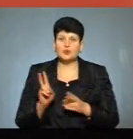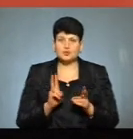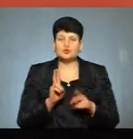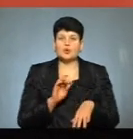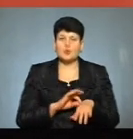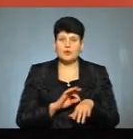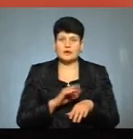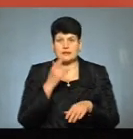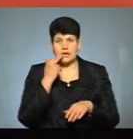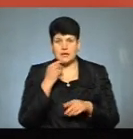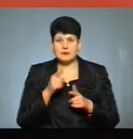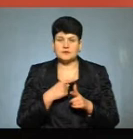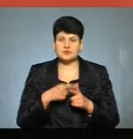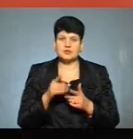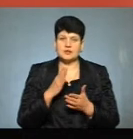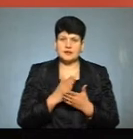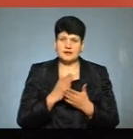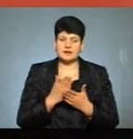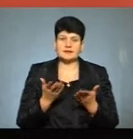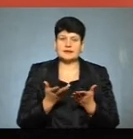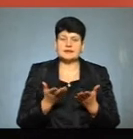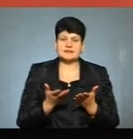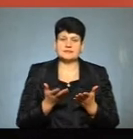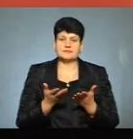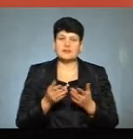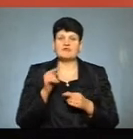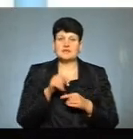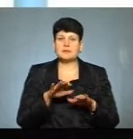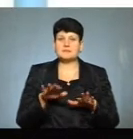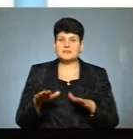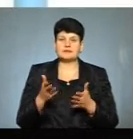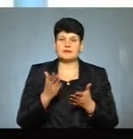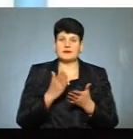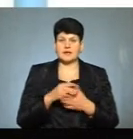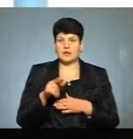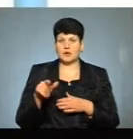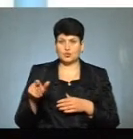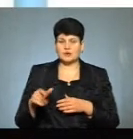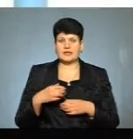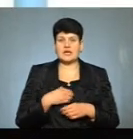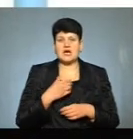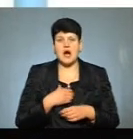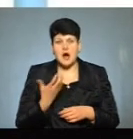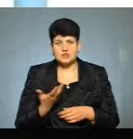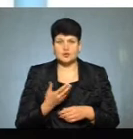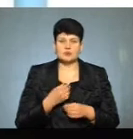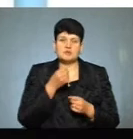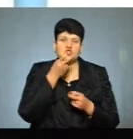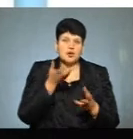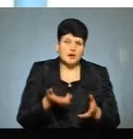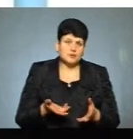на грип, чи перебуває десь в тих місцях, де є люди, які кашляють, пчихають,